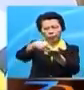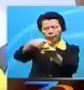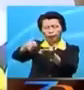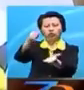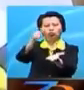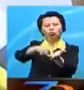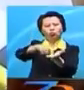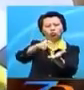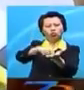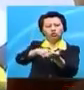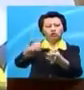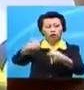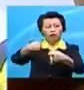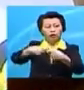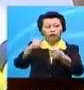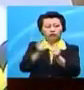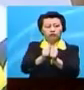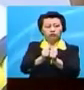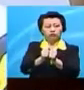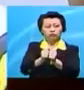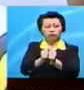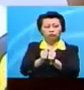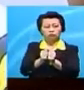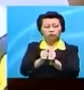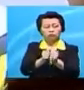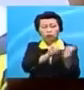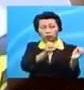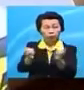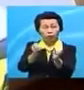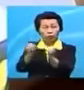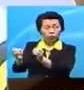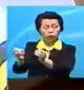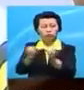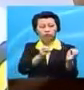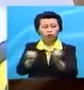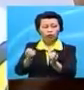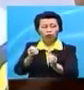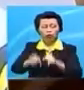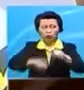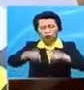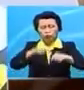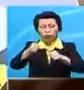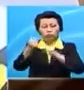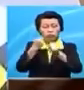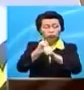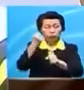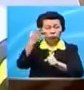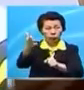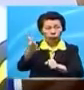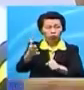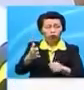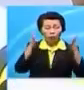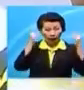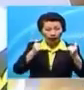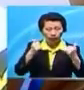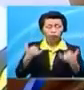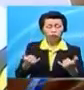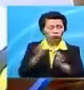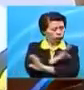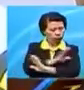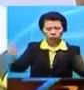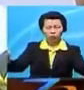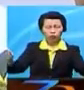yang berkait dengan penganjuran jelajah tahun lepas. Jadi saya harap kali ini tidak